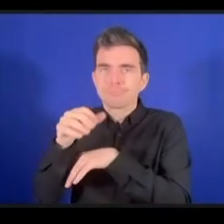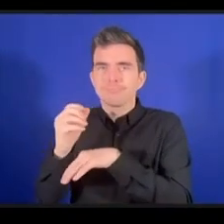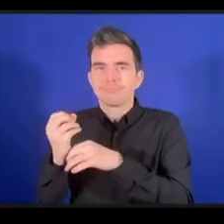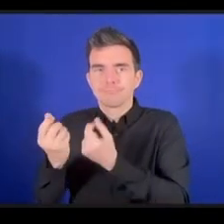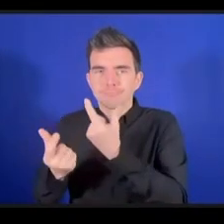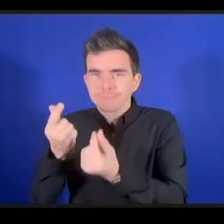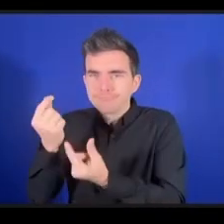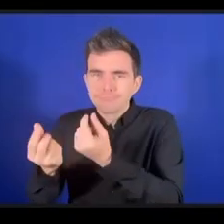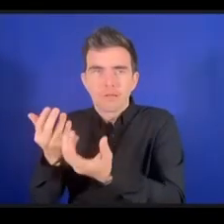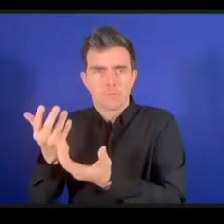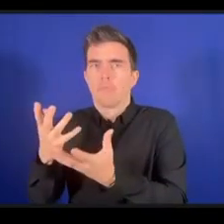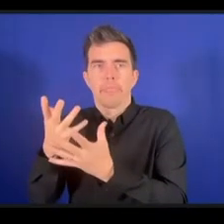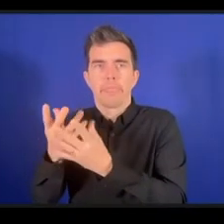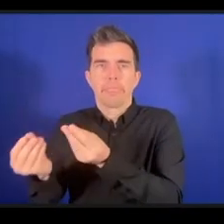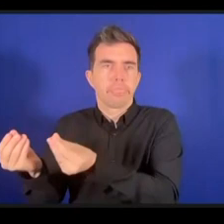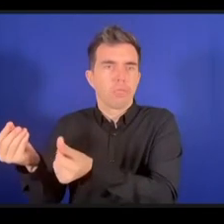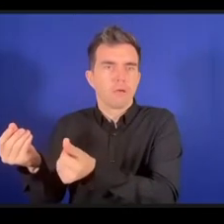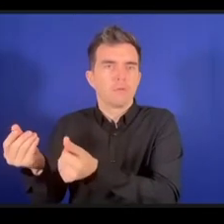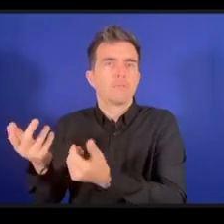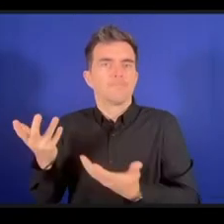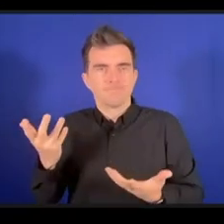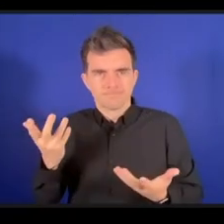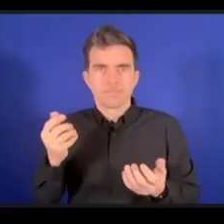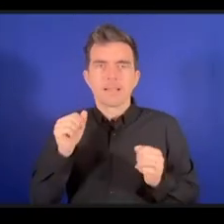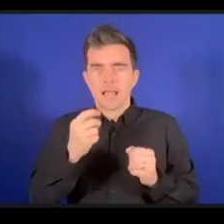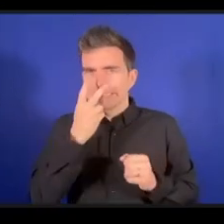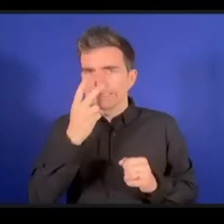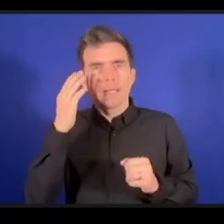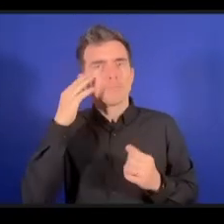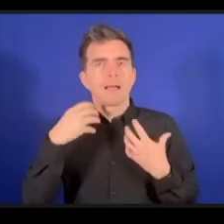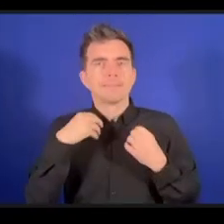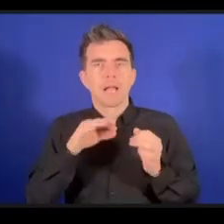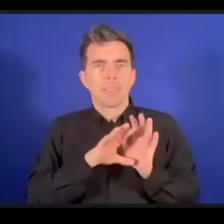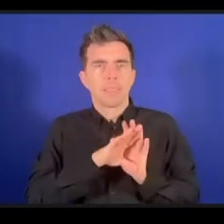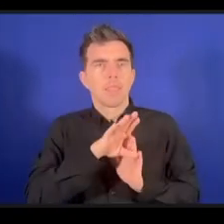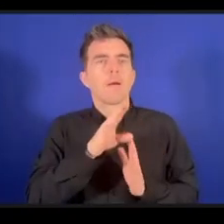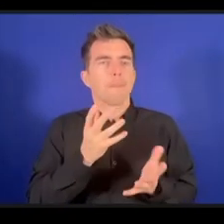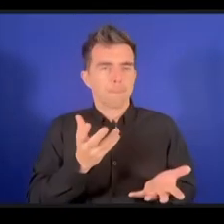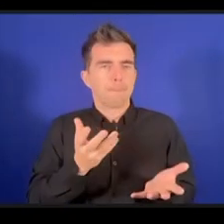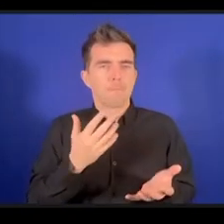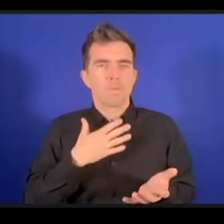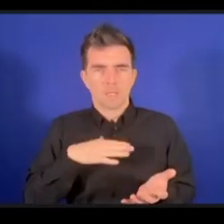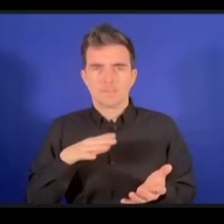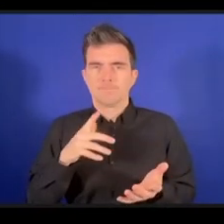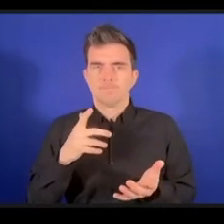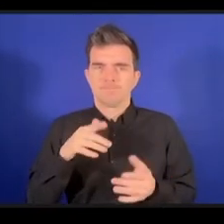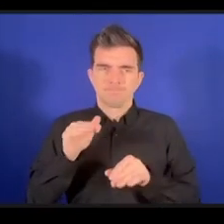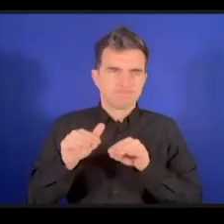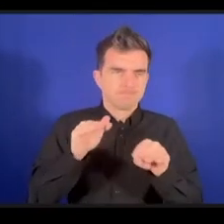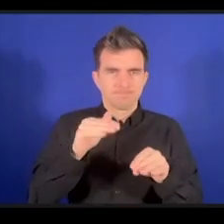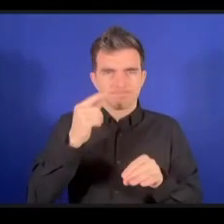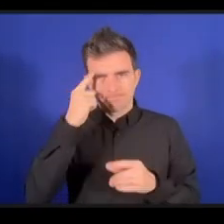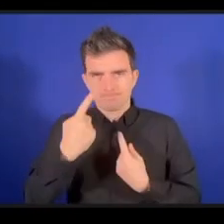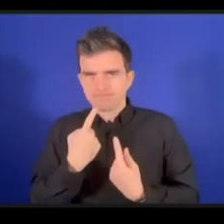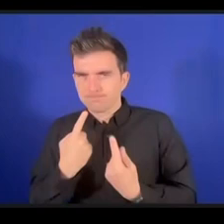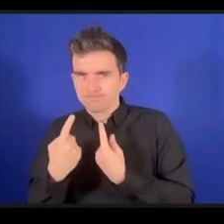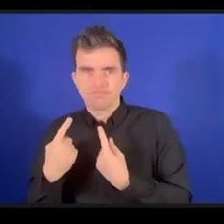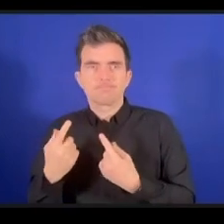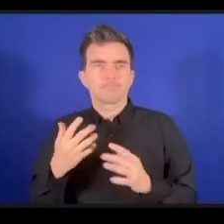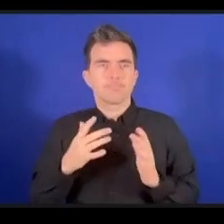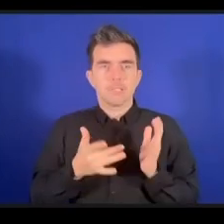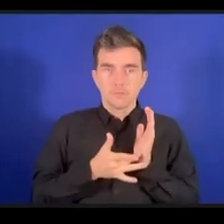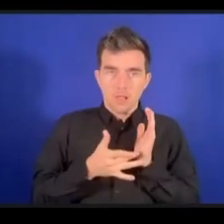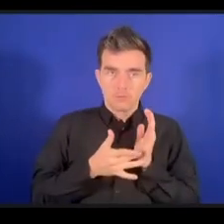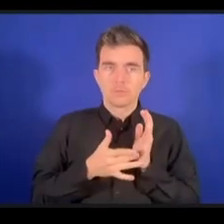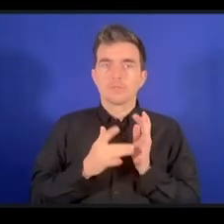任。我们要利用互联网这样的技术工具呢，来教育学龄的人群，